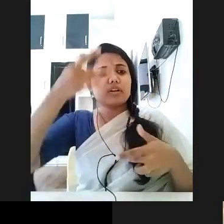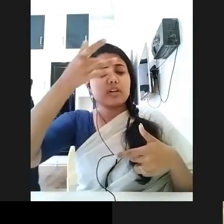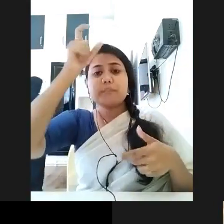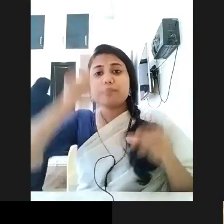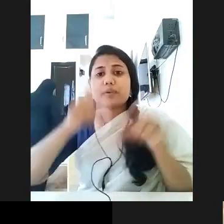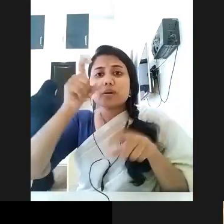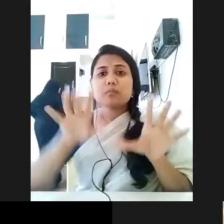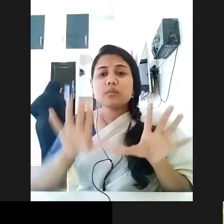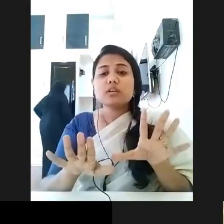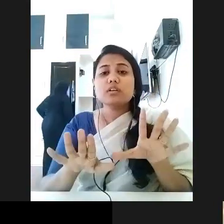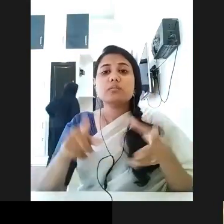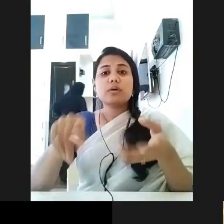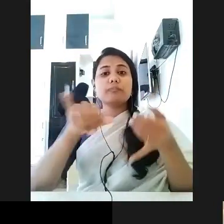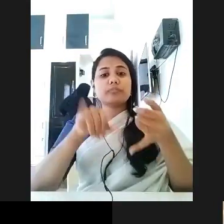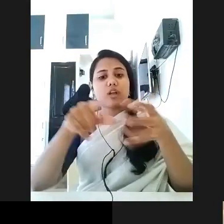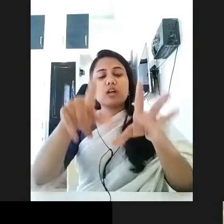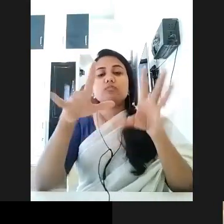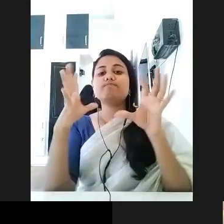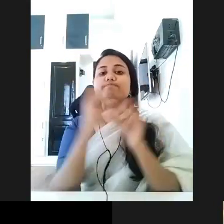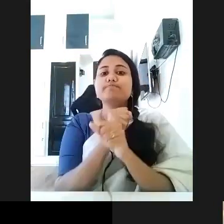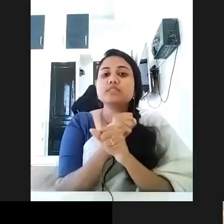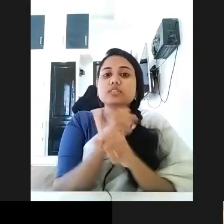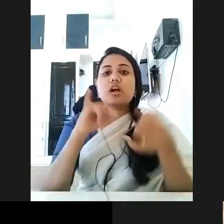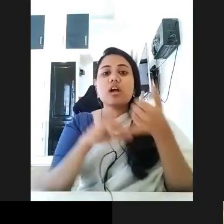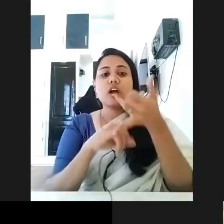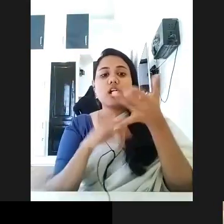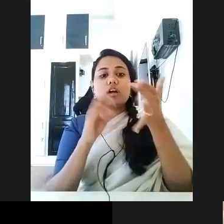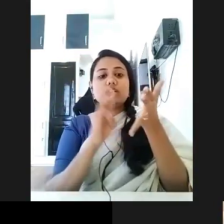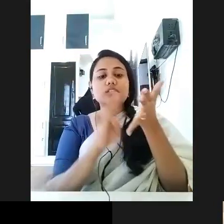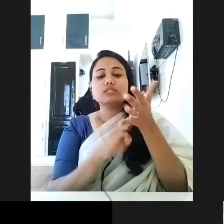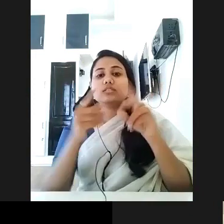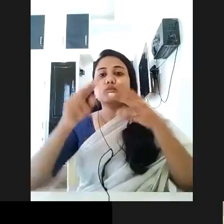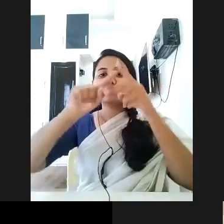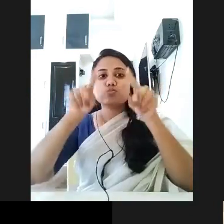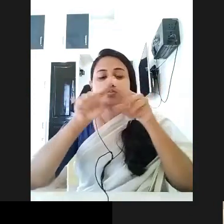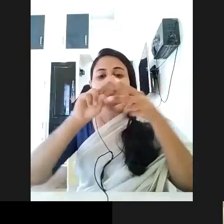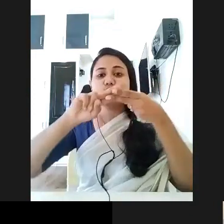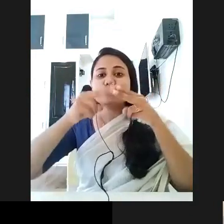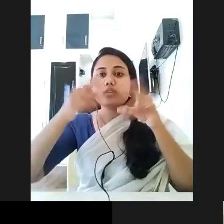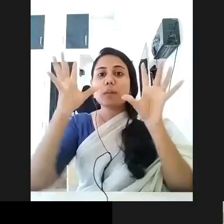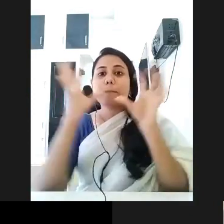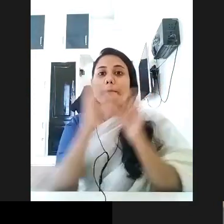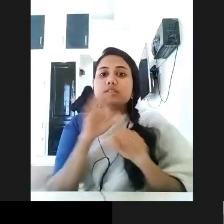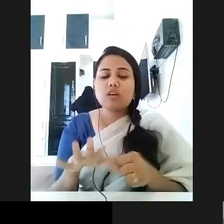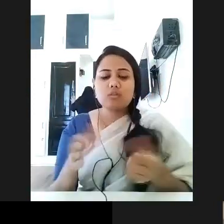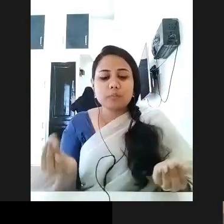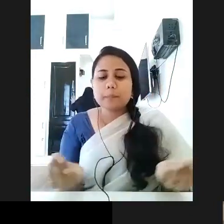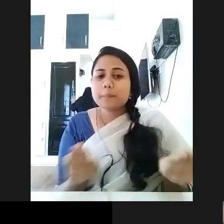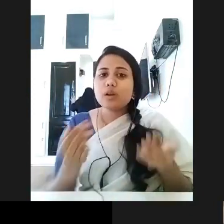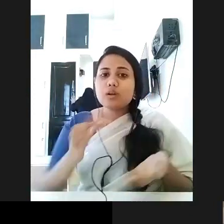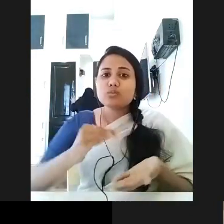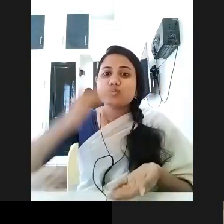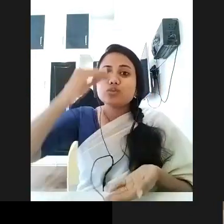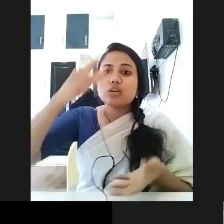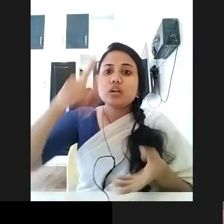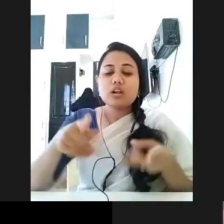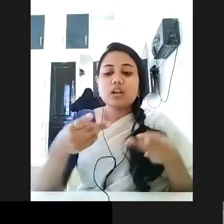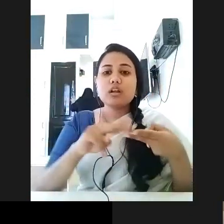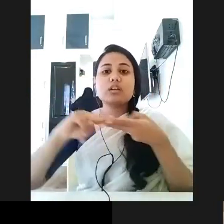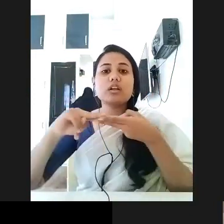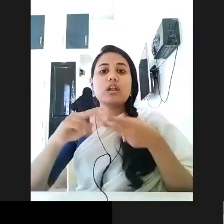ജീൻ കംപ്ലീറ്റ്ലി ആബ്സെൻ്റ് ആണ്. അപ്പോൾ ഇതില്ലാതപ്പോൾ നമ്മളുടെ ആ കുട്ടികളുടെ ബോഡി ഇറ്റ് ഈസ് കംപ്ലീറ്റ്ലി ഡിപ്പെൻഡൻറ്റ് ഓൺ